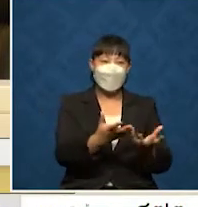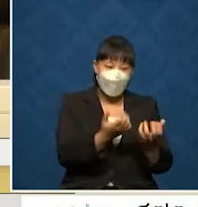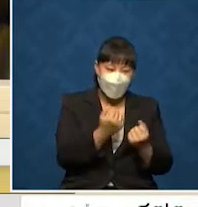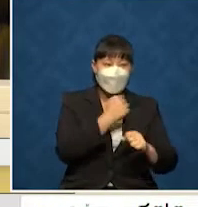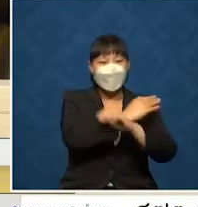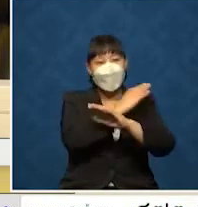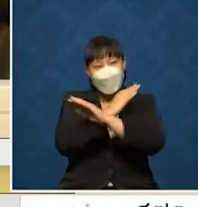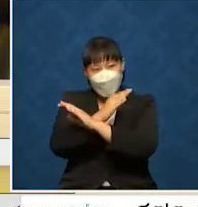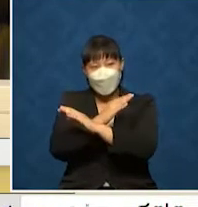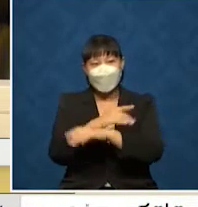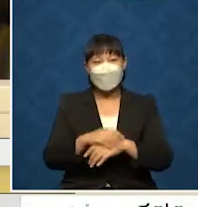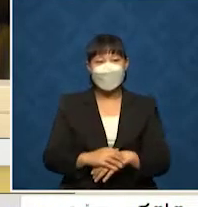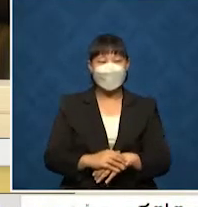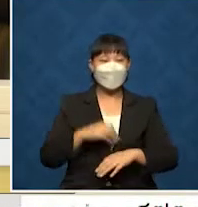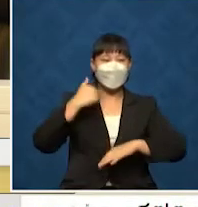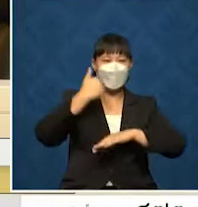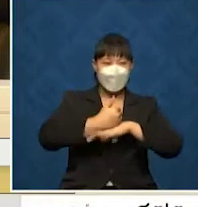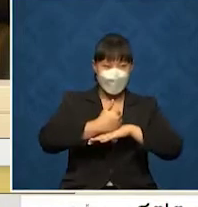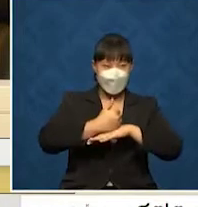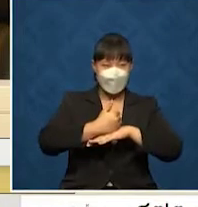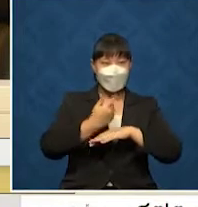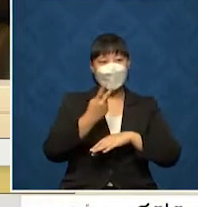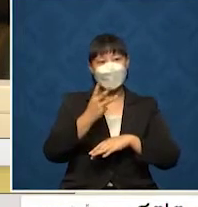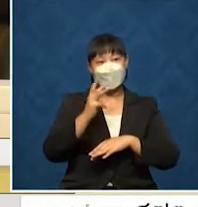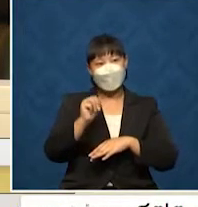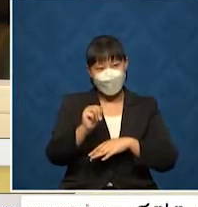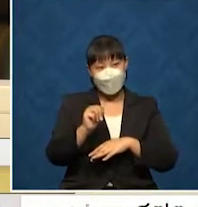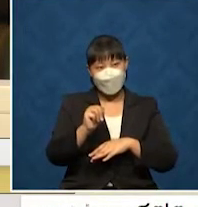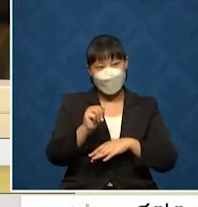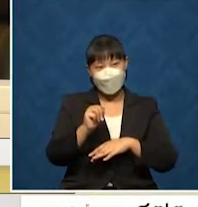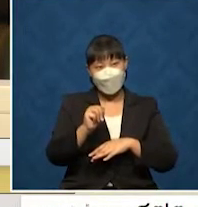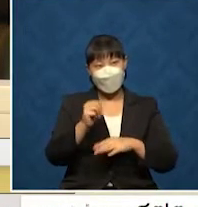บดีกรมศุลกากรกรมศุลกาก